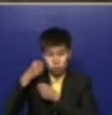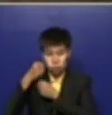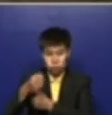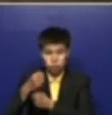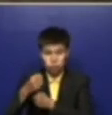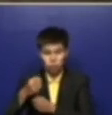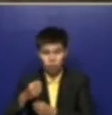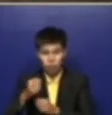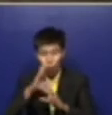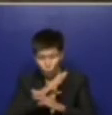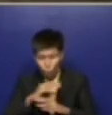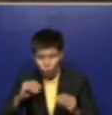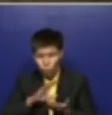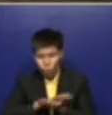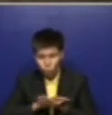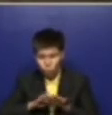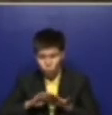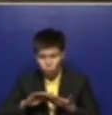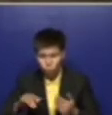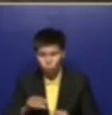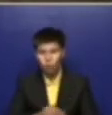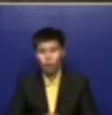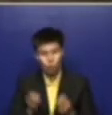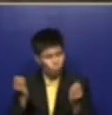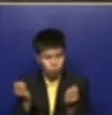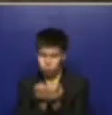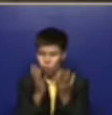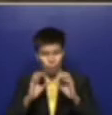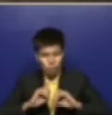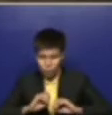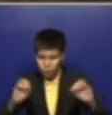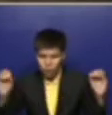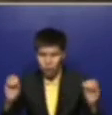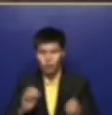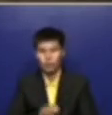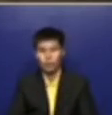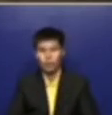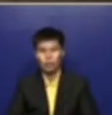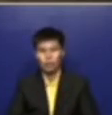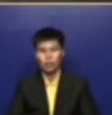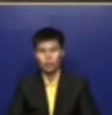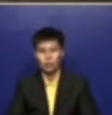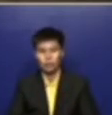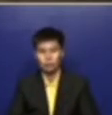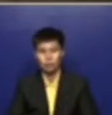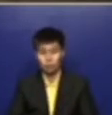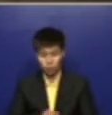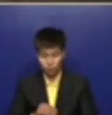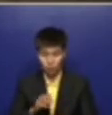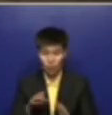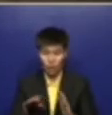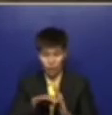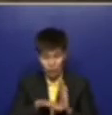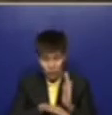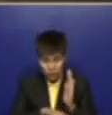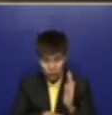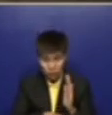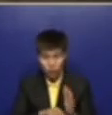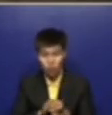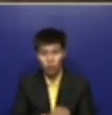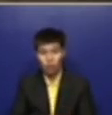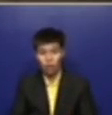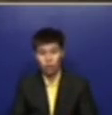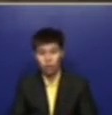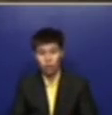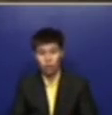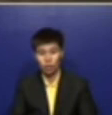ไม่กระทบต่อศีลธรรมอันดีพบสติน้ำทีของประชาชนในการดำเนินการในวิทยุของที่